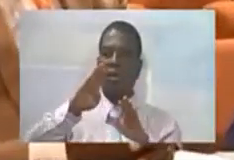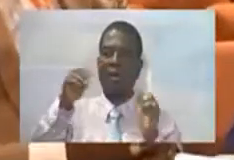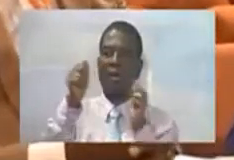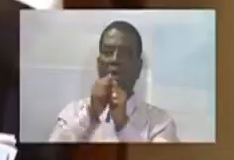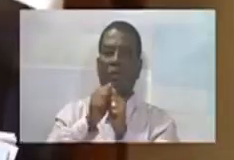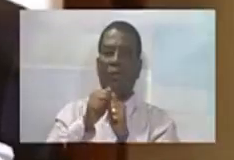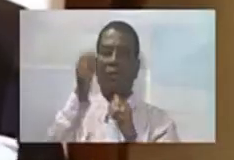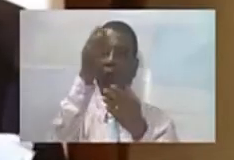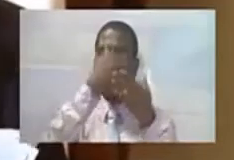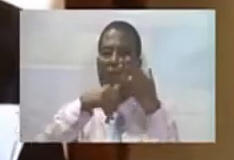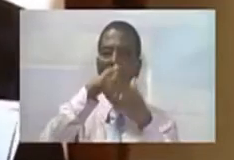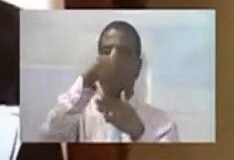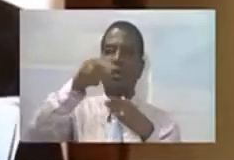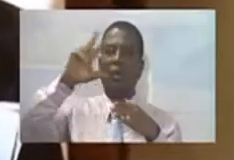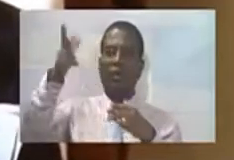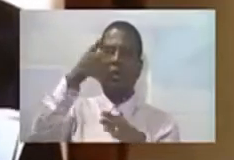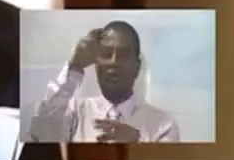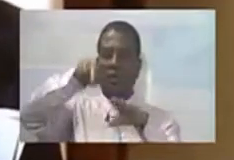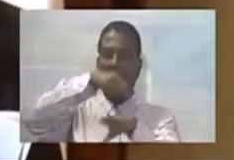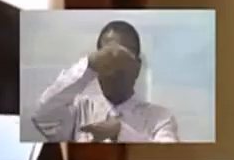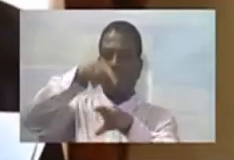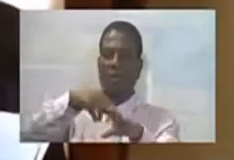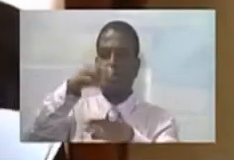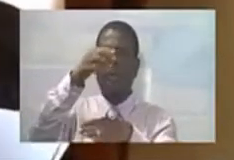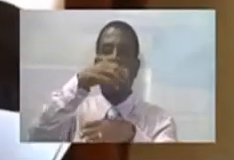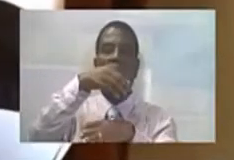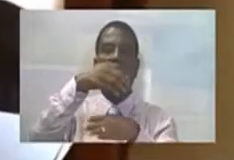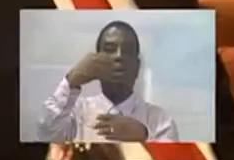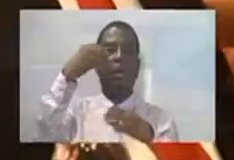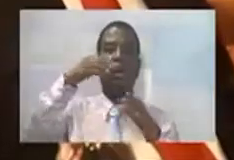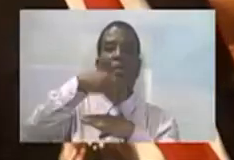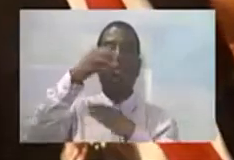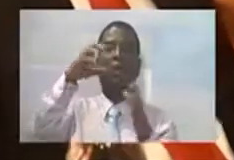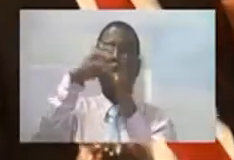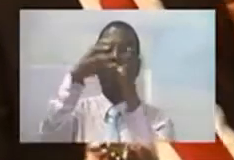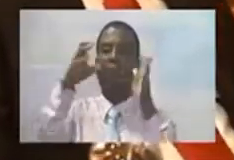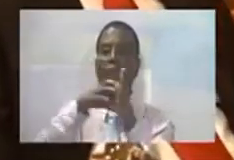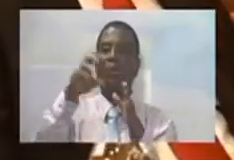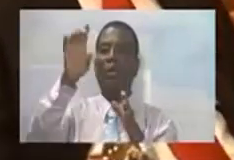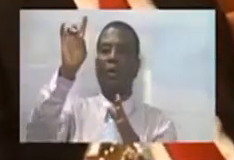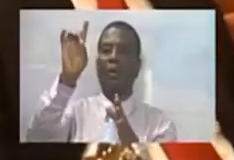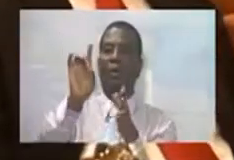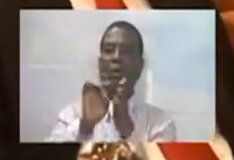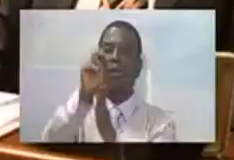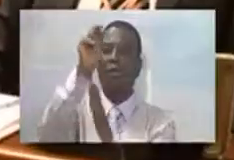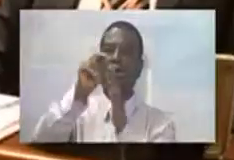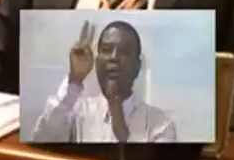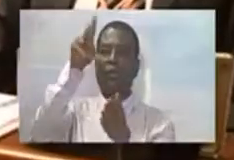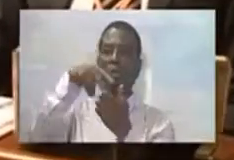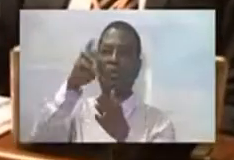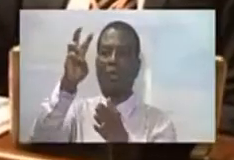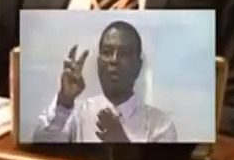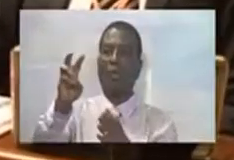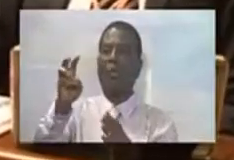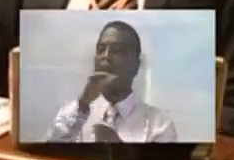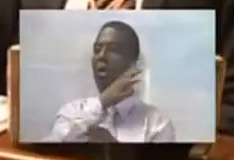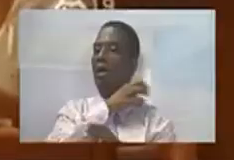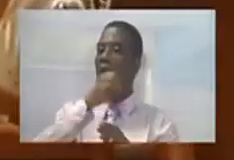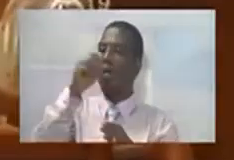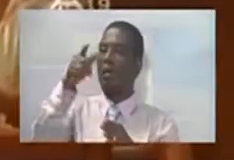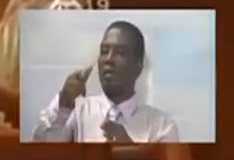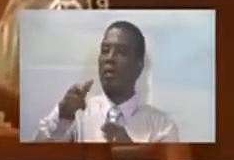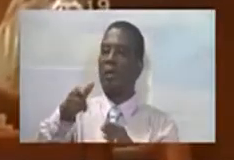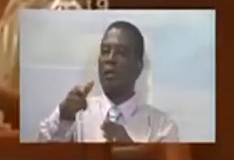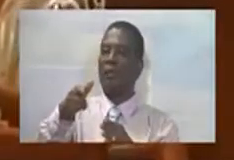Avec l'avènement de la Troisième République née de la Constitution du 8 novembre 2016, le Parlement passe du monocaméralisme